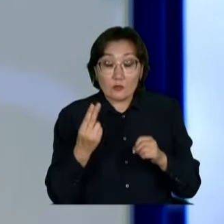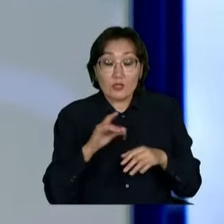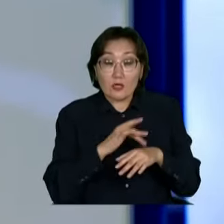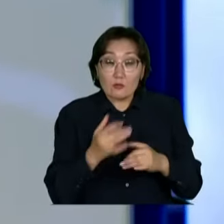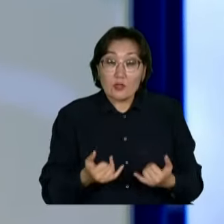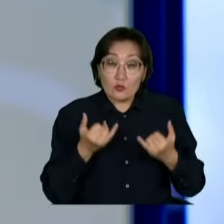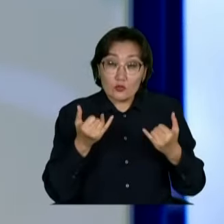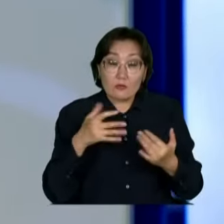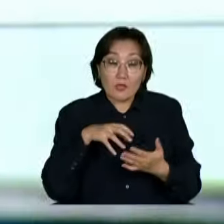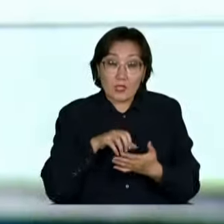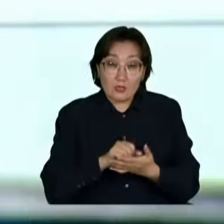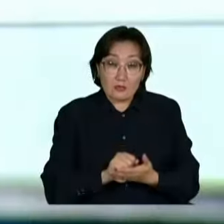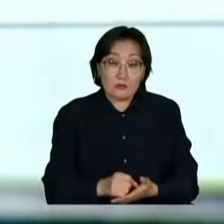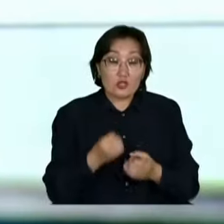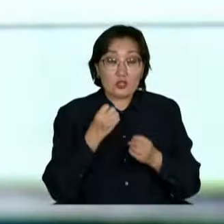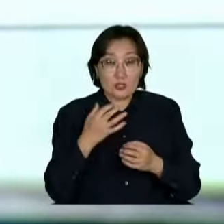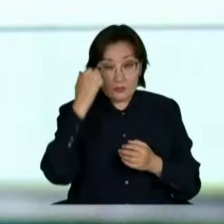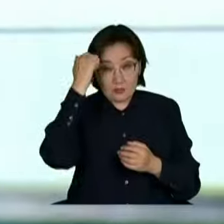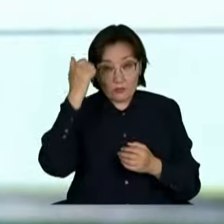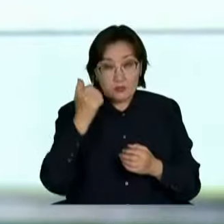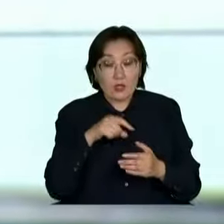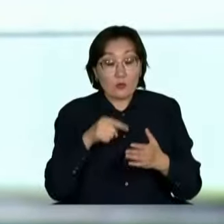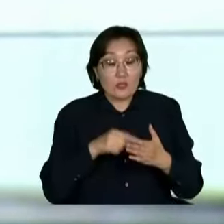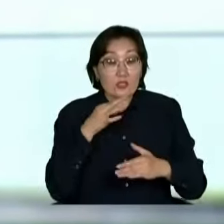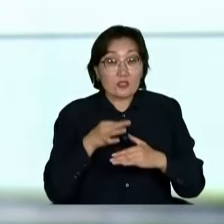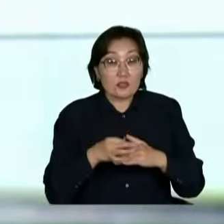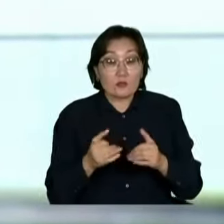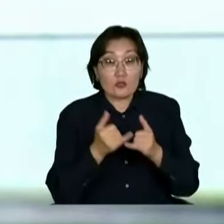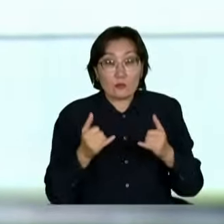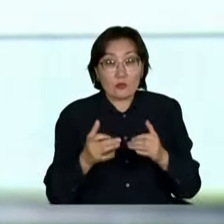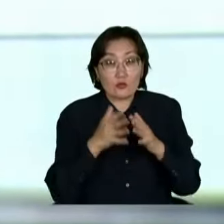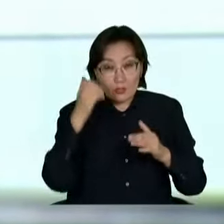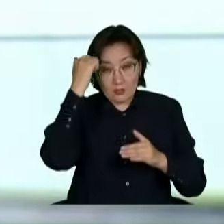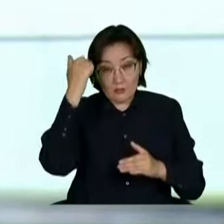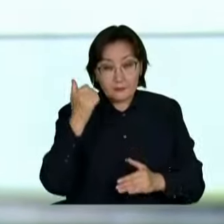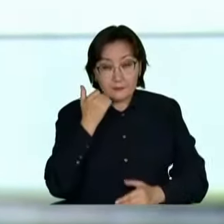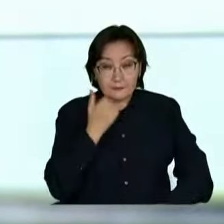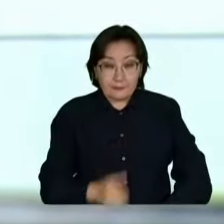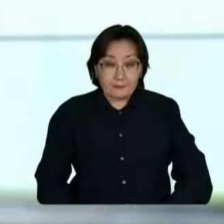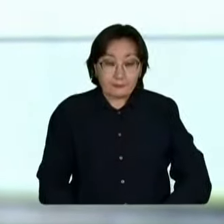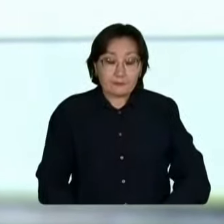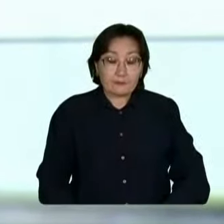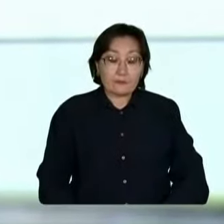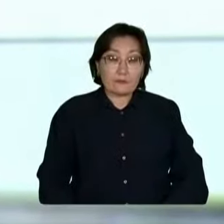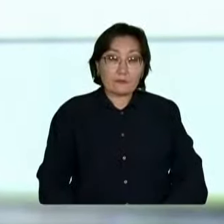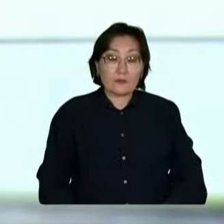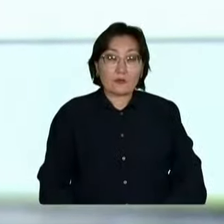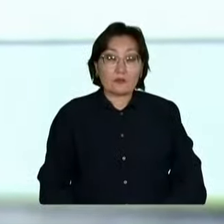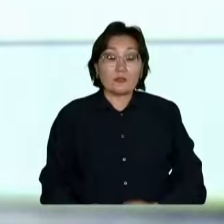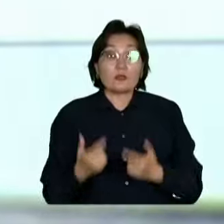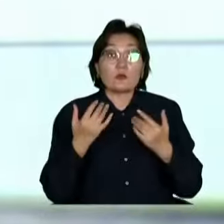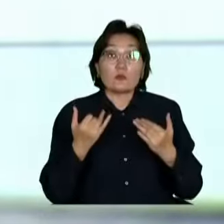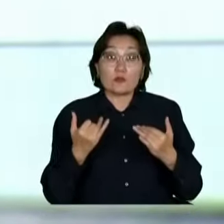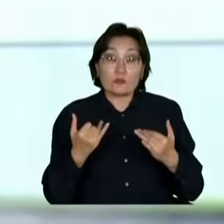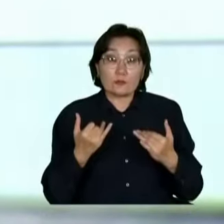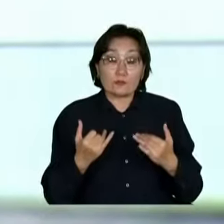көрсетумен айналысады. Жақсы, рахмет. Сауалдарымызға жауап бергеніңіз үшін алғыс білдіреміз. Рахмет. Еске сала